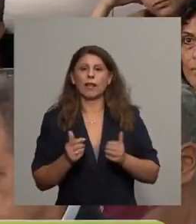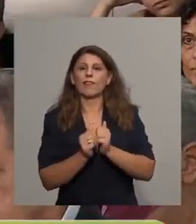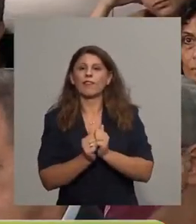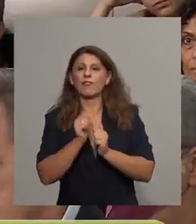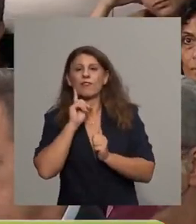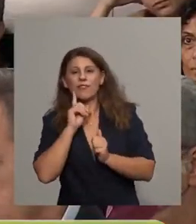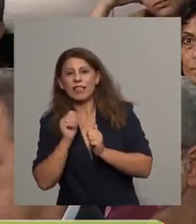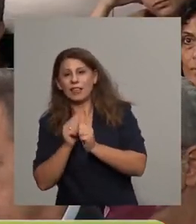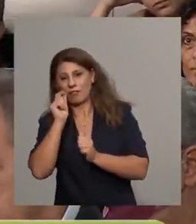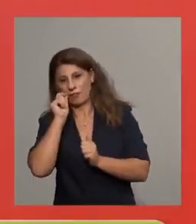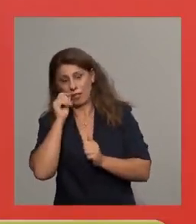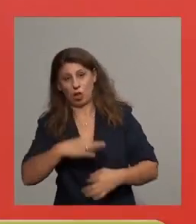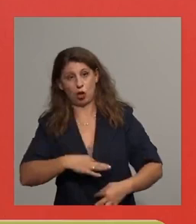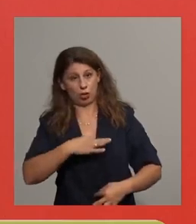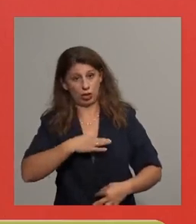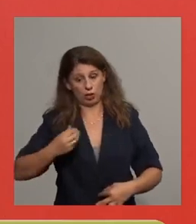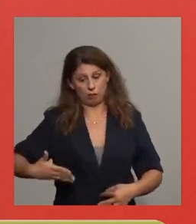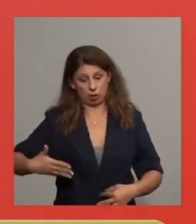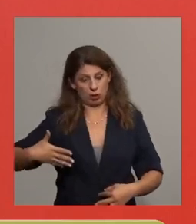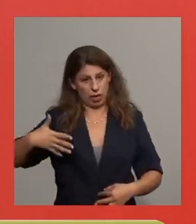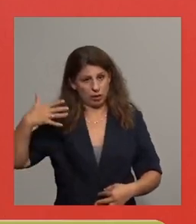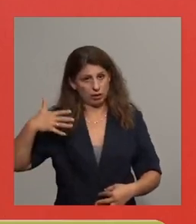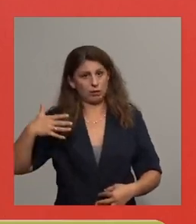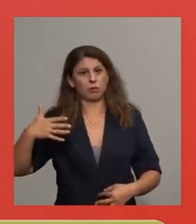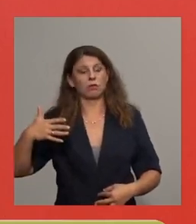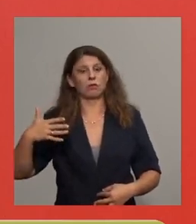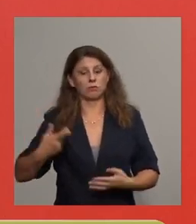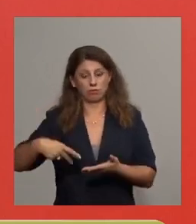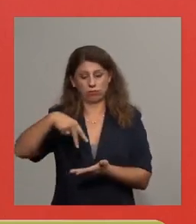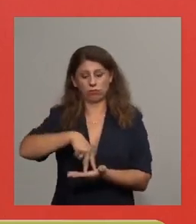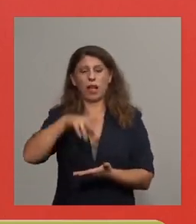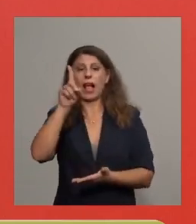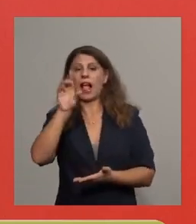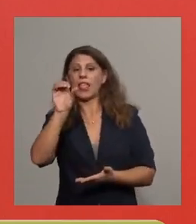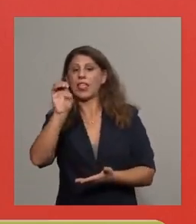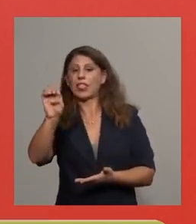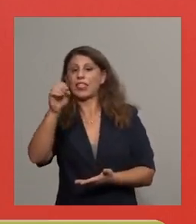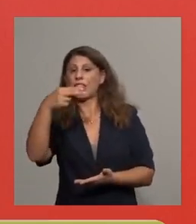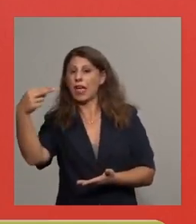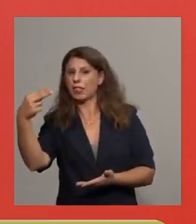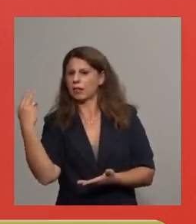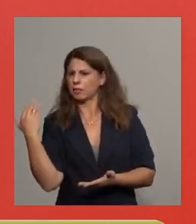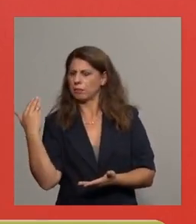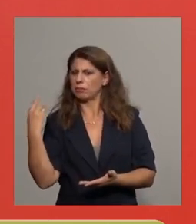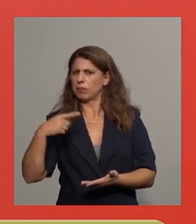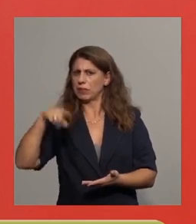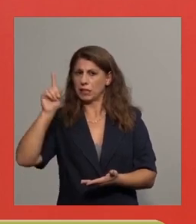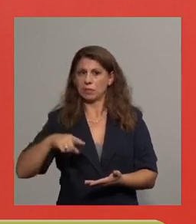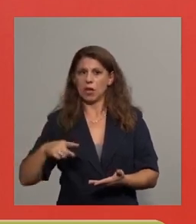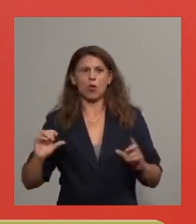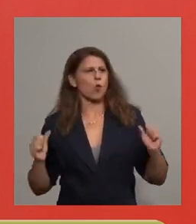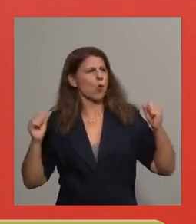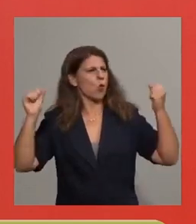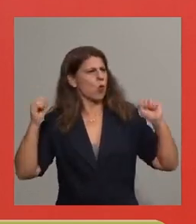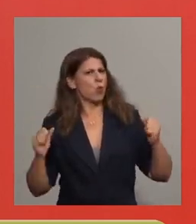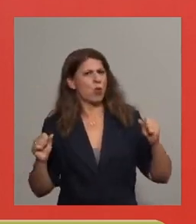φίλοι, ο κύριος Μητσοτάκης από το βήμα της ΔΕΘ πριν από λίγες μέρες πανηγύρισε